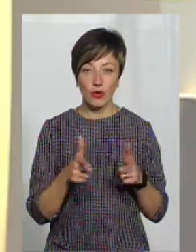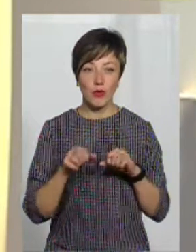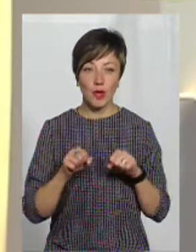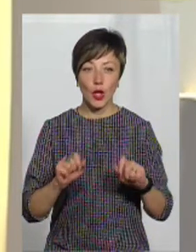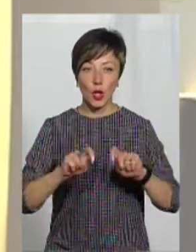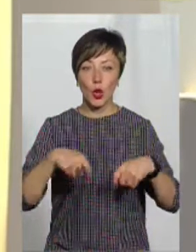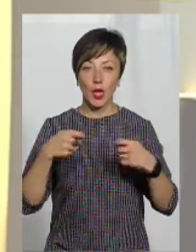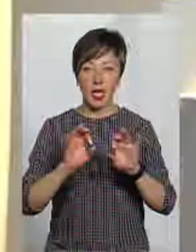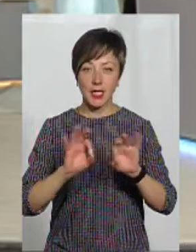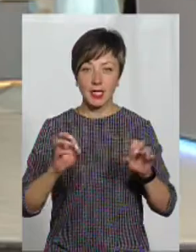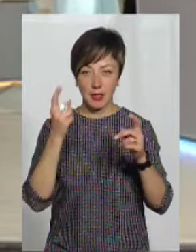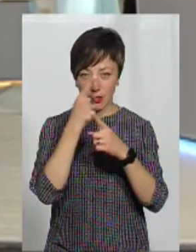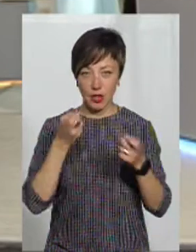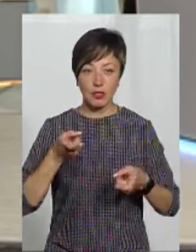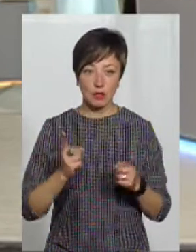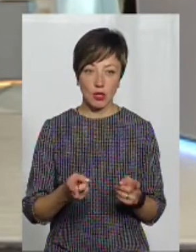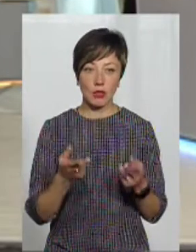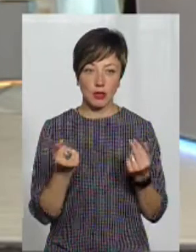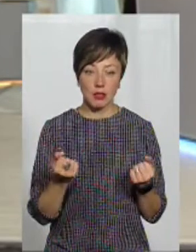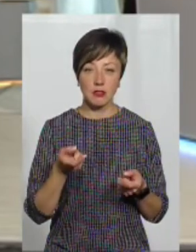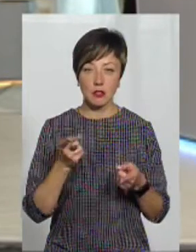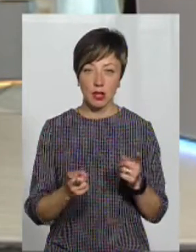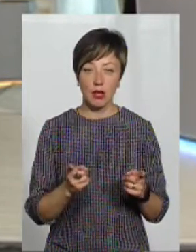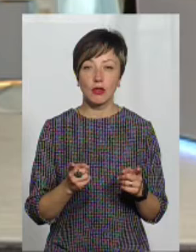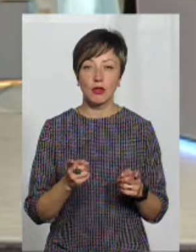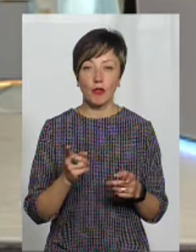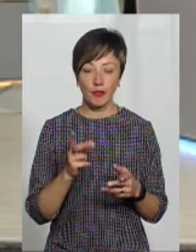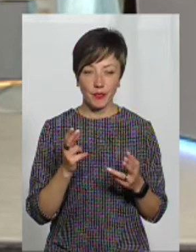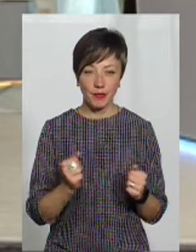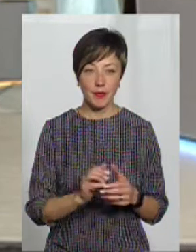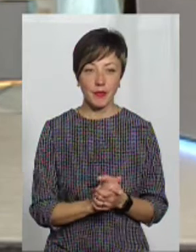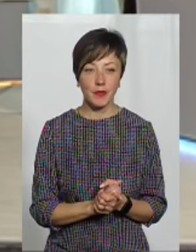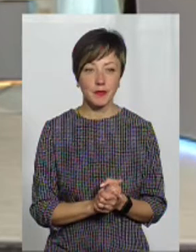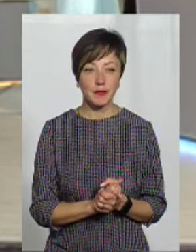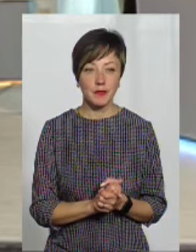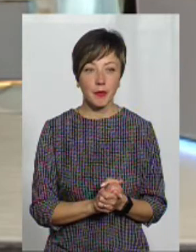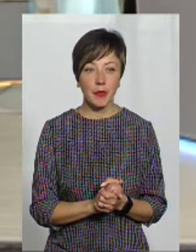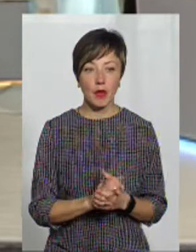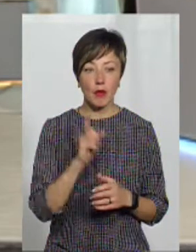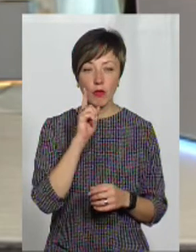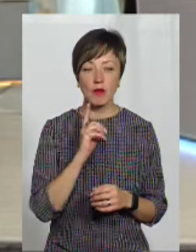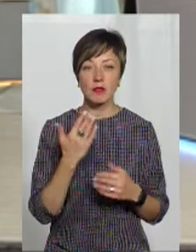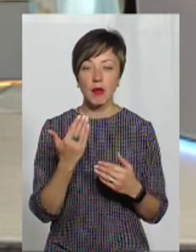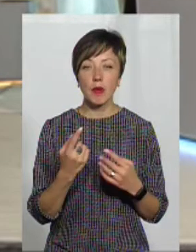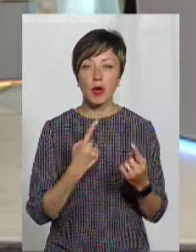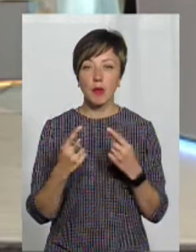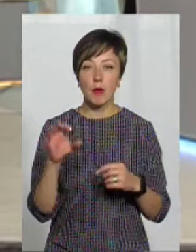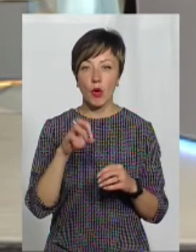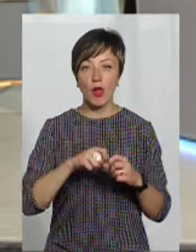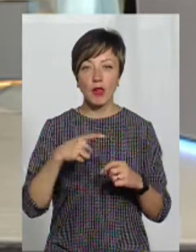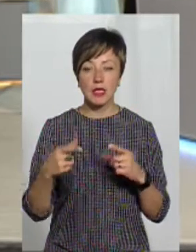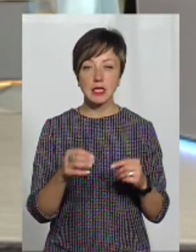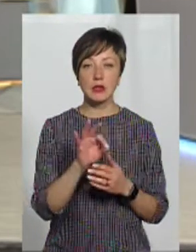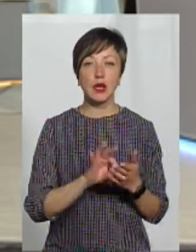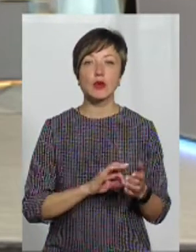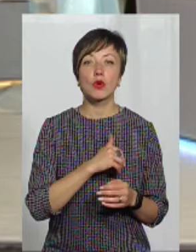Що саме? Донести таку інформацію, так, до, звичайно, кожного, щоб, да, прямо впевнити його. А ми поки з вами розмовляємо про листя, одразу